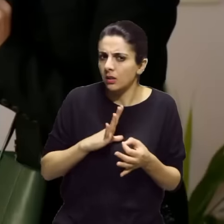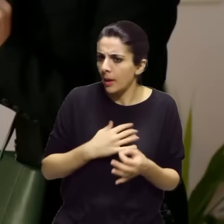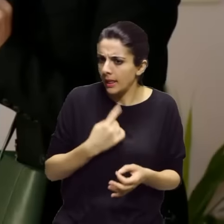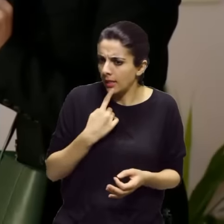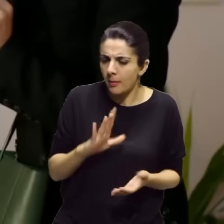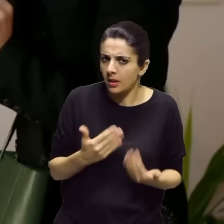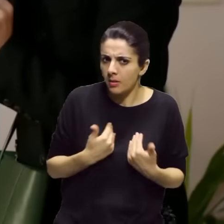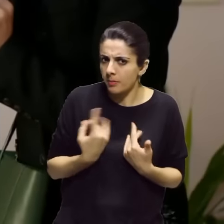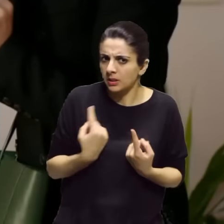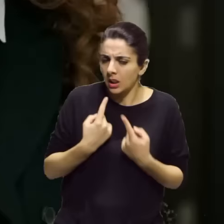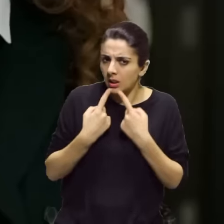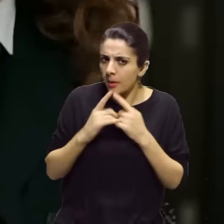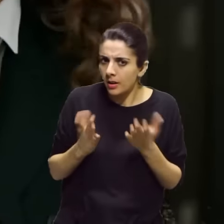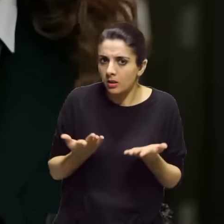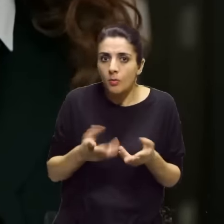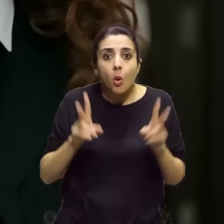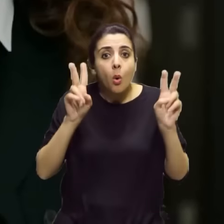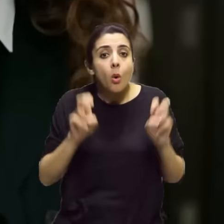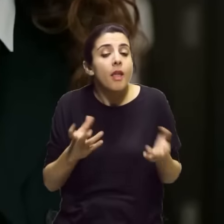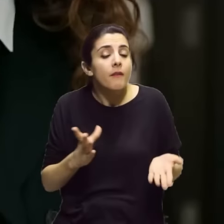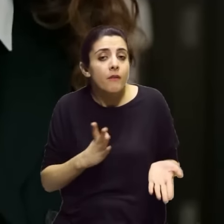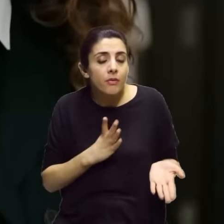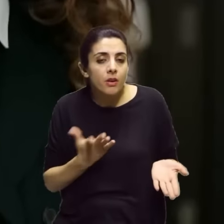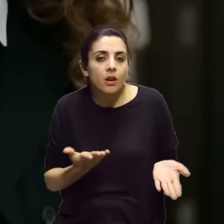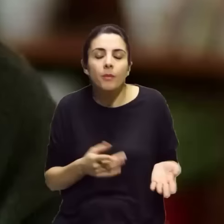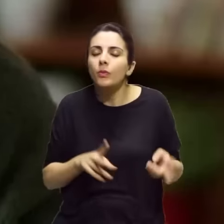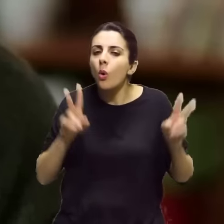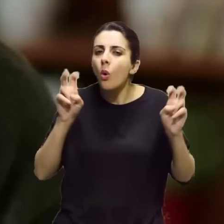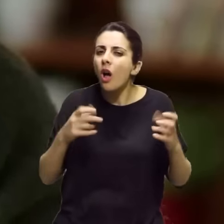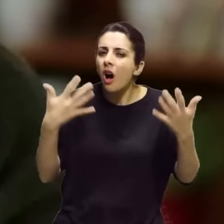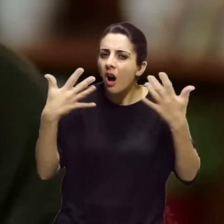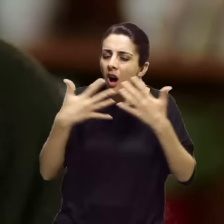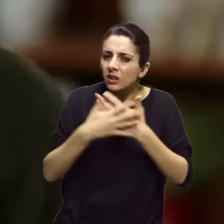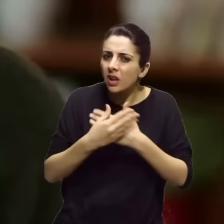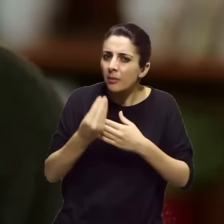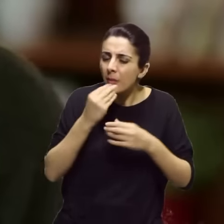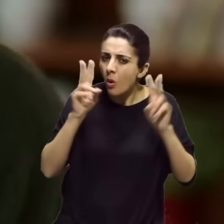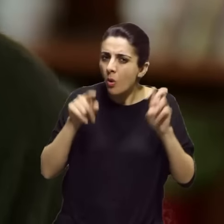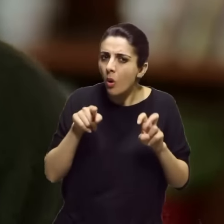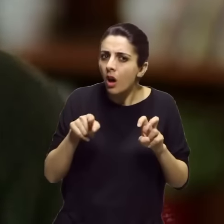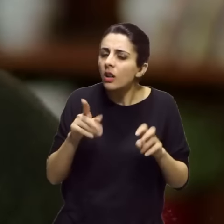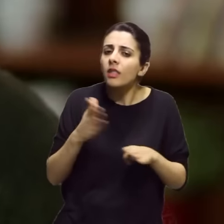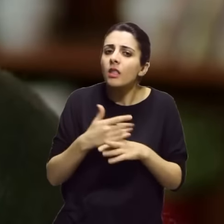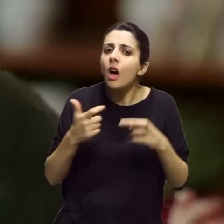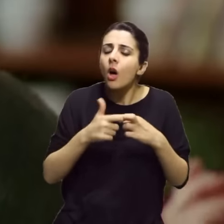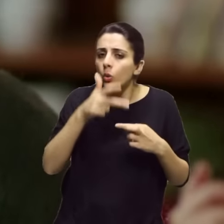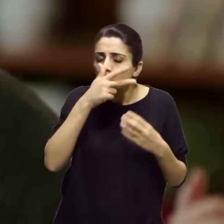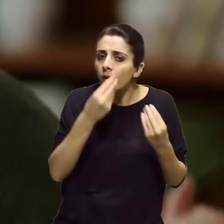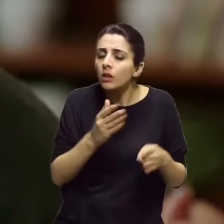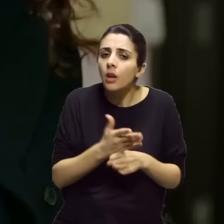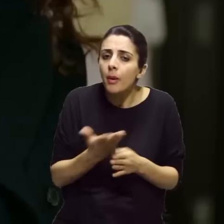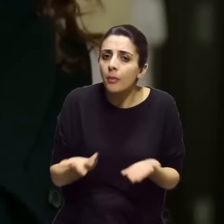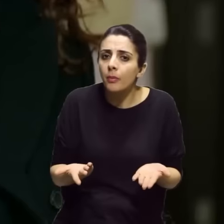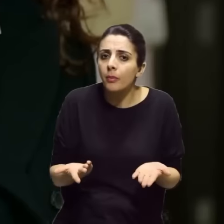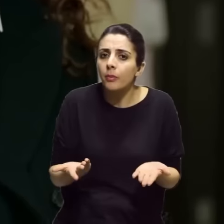dedim? Demedim ki ben öyle bir şey. Konu ne o zaman Fahriye? Ya konu şu akşamki yemek meselesi. Sen niye Reyhan'ı üzüyorsun canım